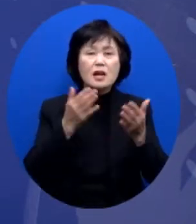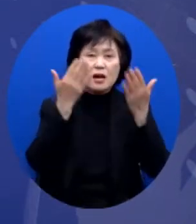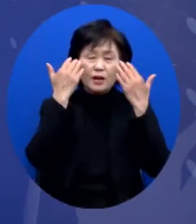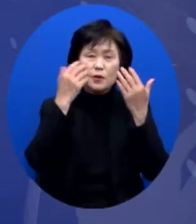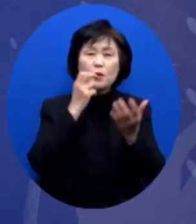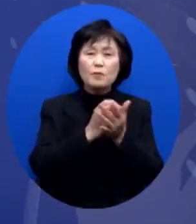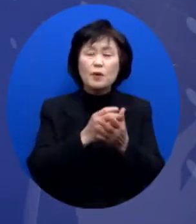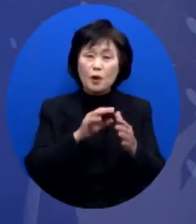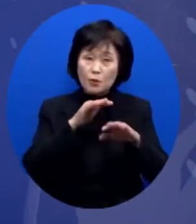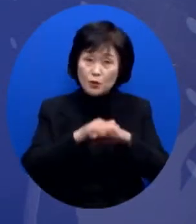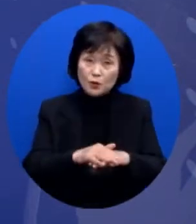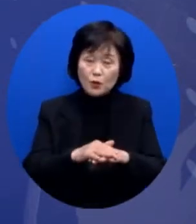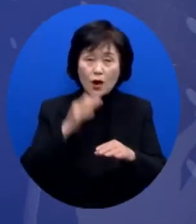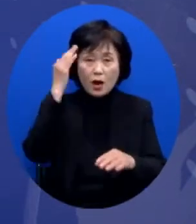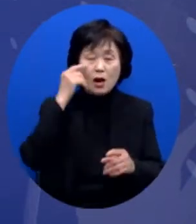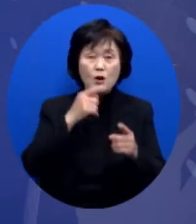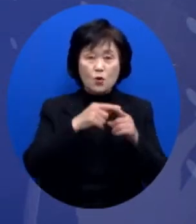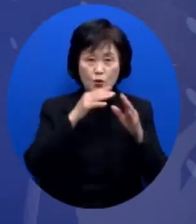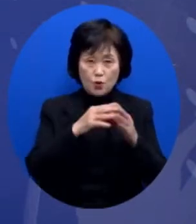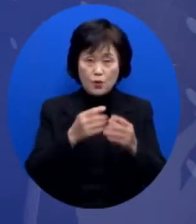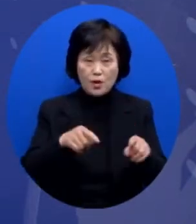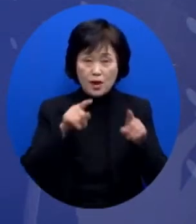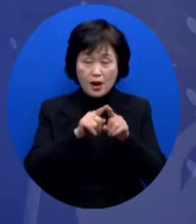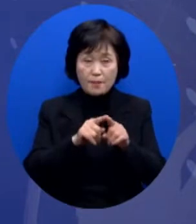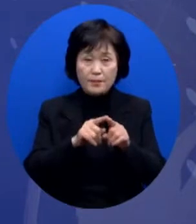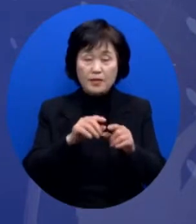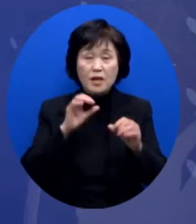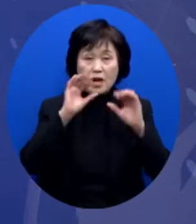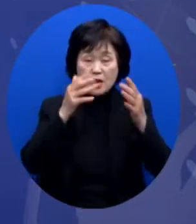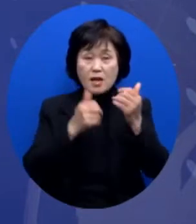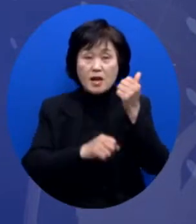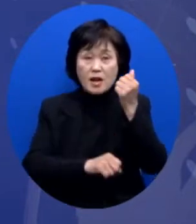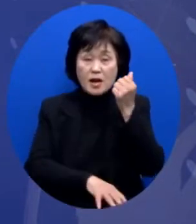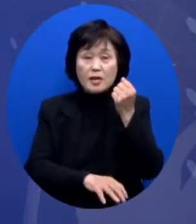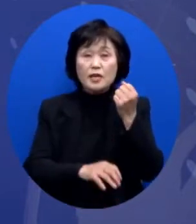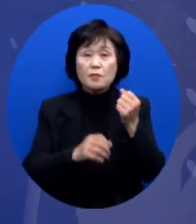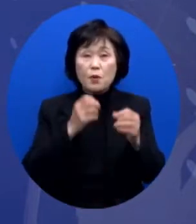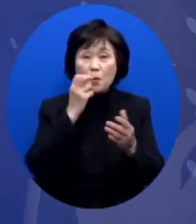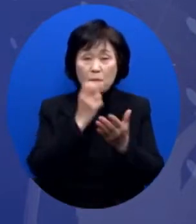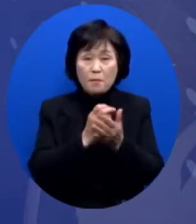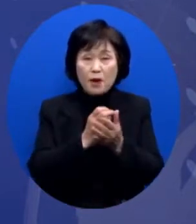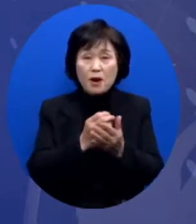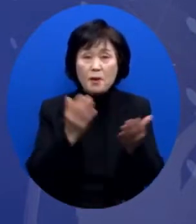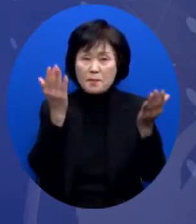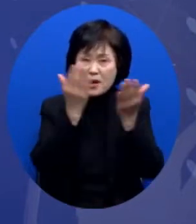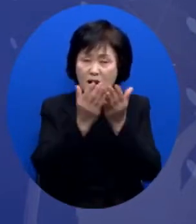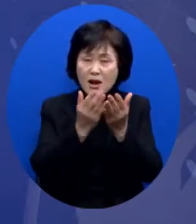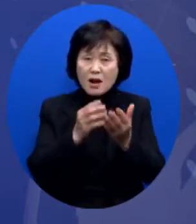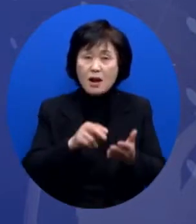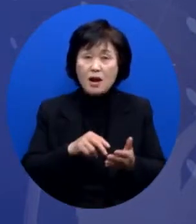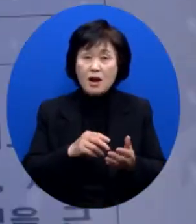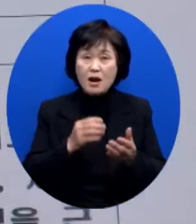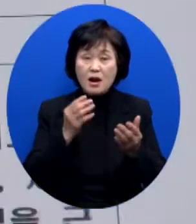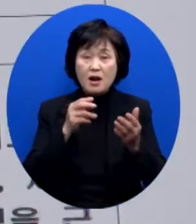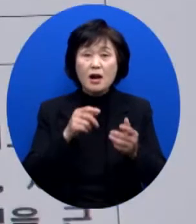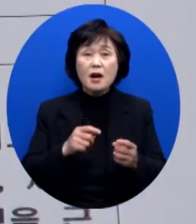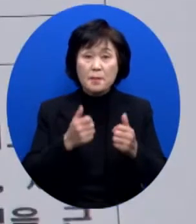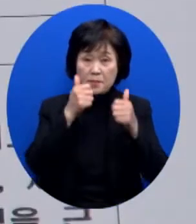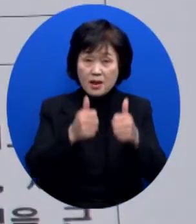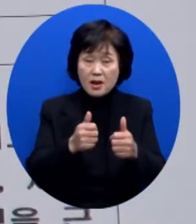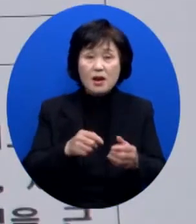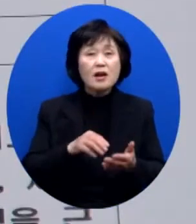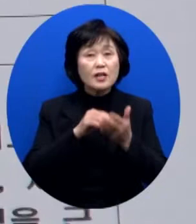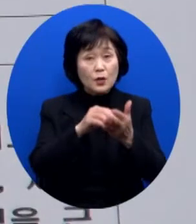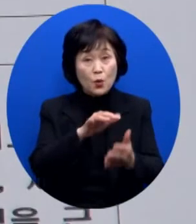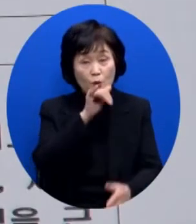사업들은 한국교회와 함께 헌법소원을 첨부하기 위한 절차 ab 돌입해 있는데요 윤 당선인은 사업들이 사회적 책무